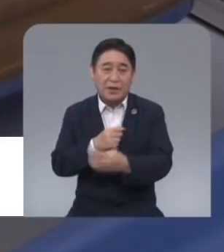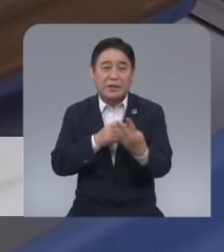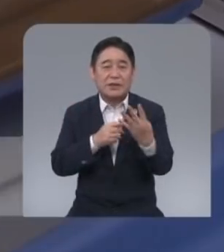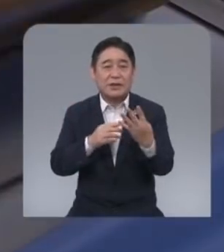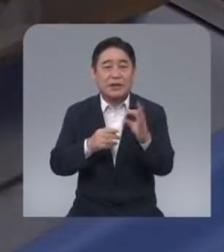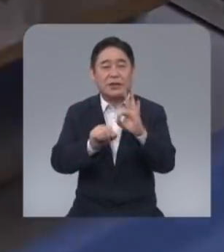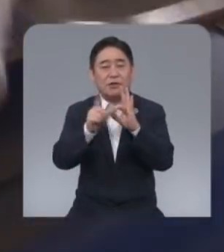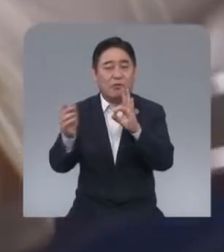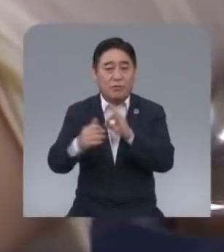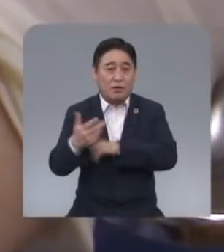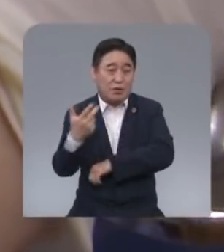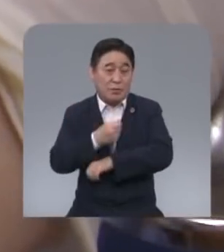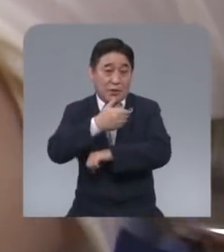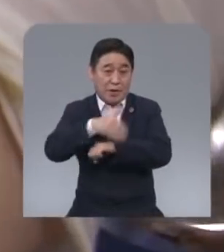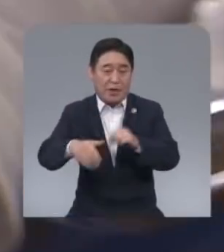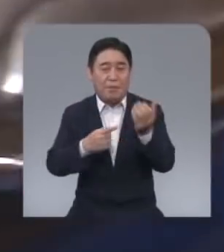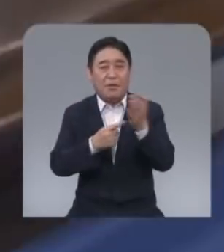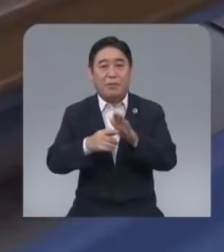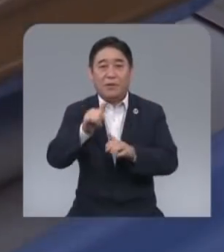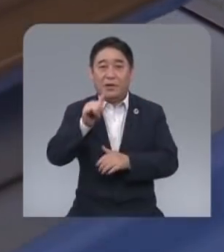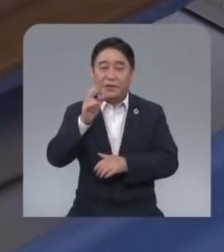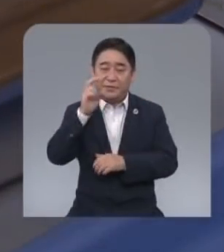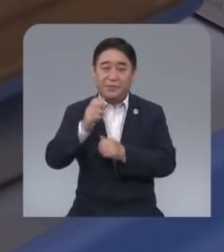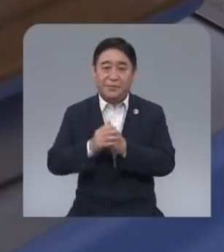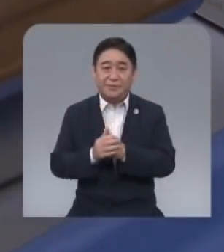예정입니다. KBS 뉴스 정은욱입니다.